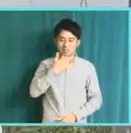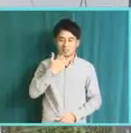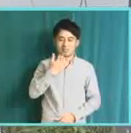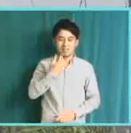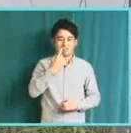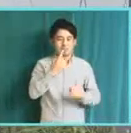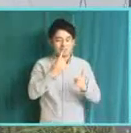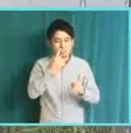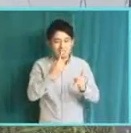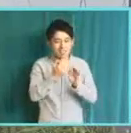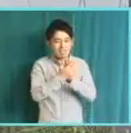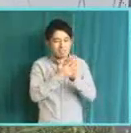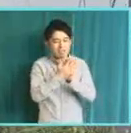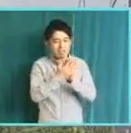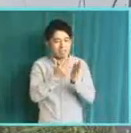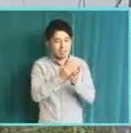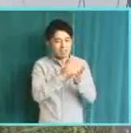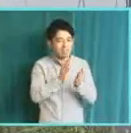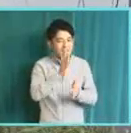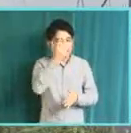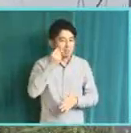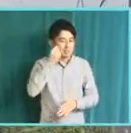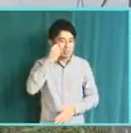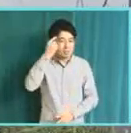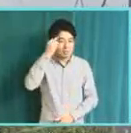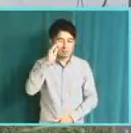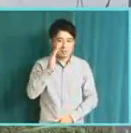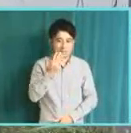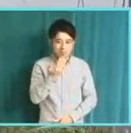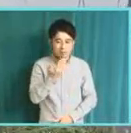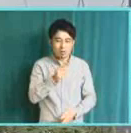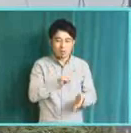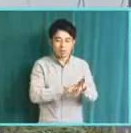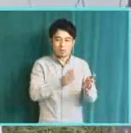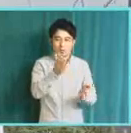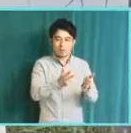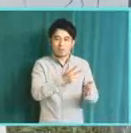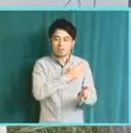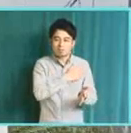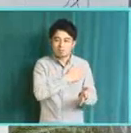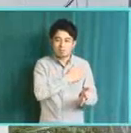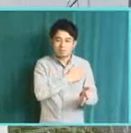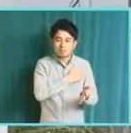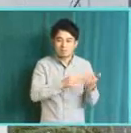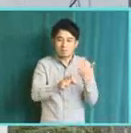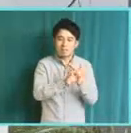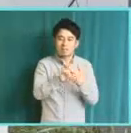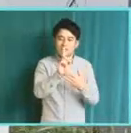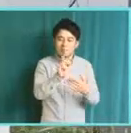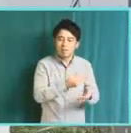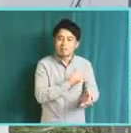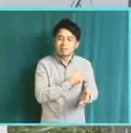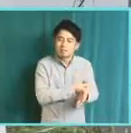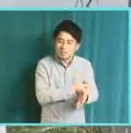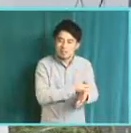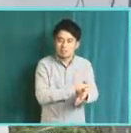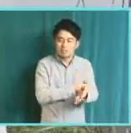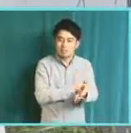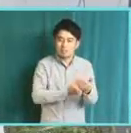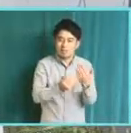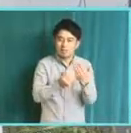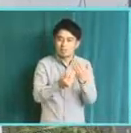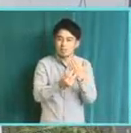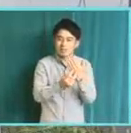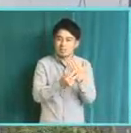分けがつかないと思うんですけど、はい、看護師さんっていうのはどちらかというと患者さんが嫌がる痛いことと